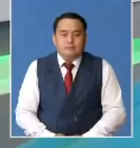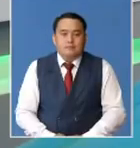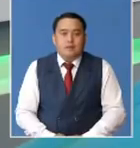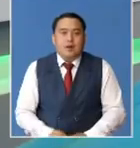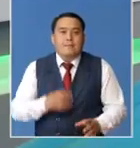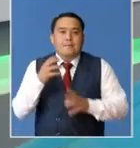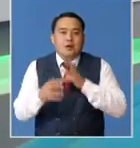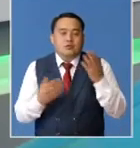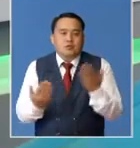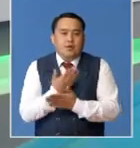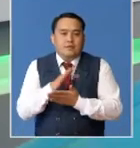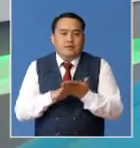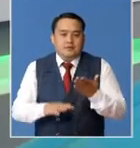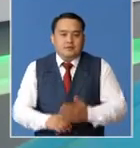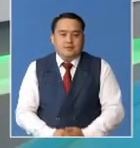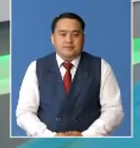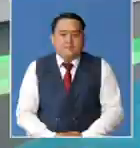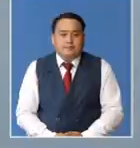Далее обзор зарубежных новостей.